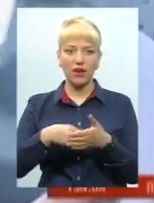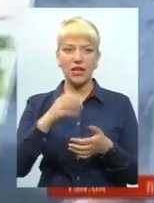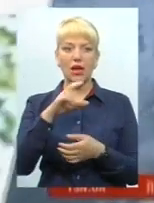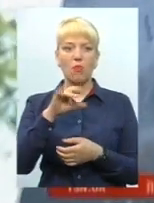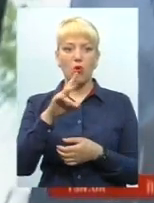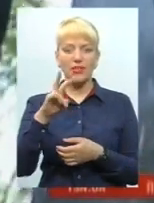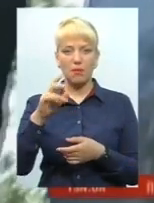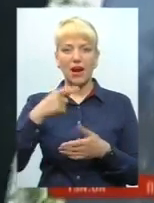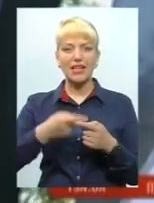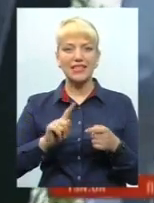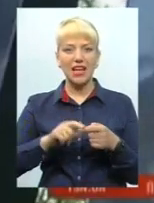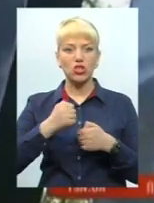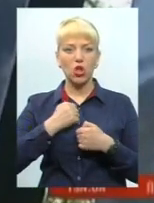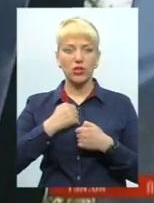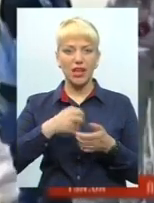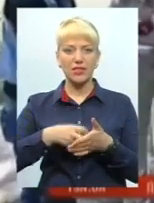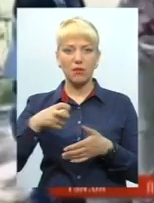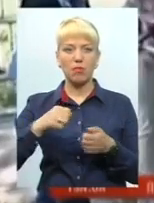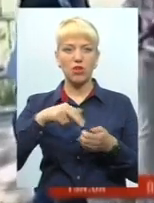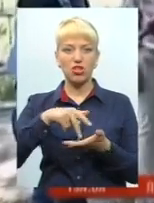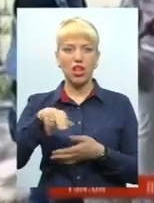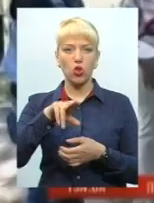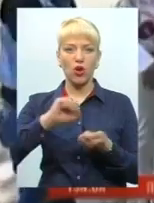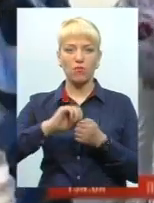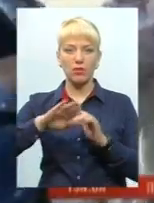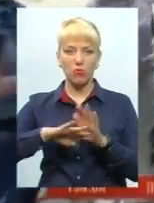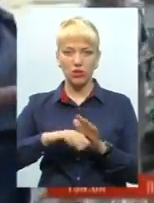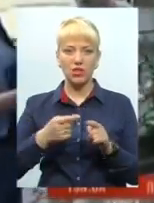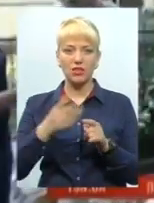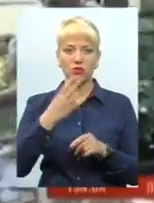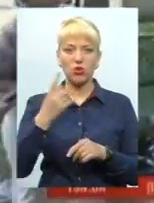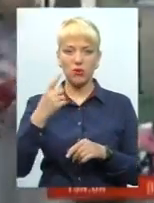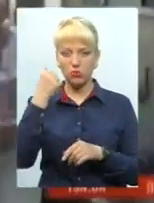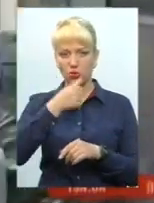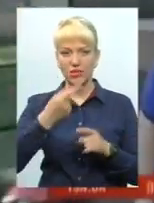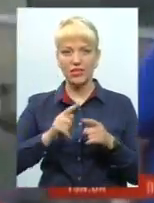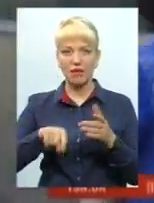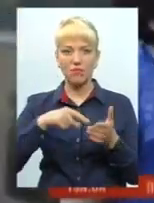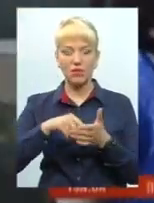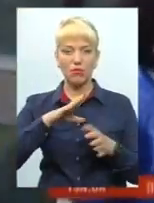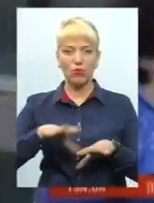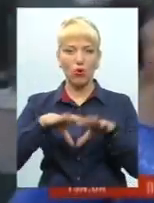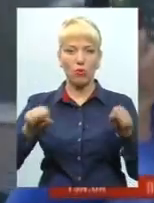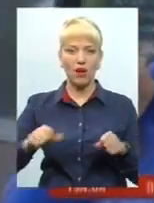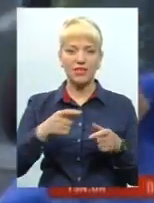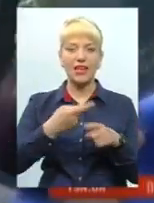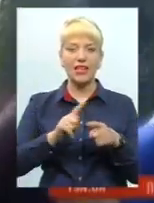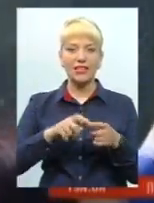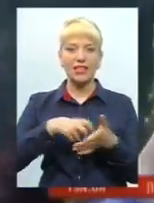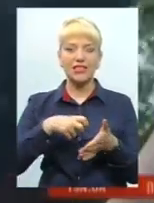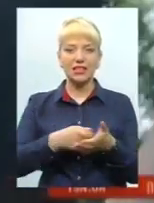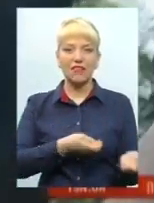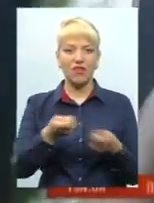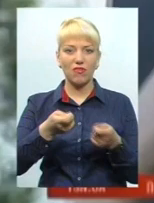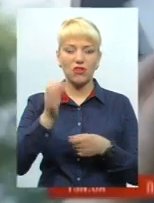Солдатська пошта прийшла до Кам'янець-Подільського у 41-му році. Місто потрапило в окупацію і листи просто вивезли до Німеччини, аби за їх